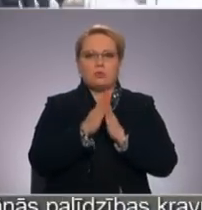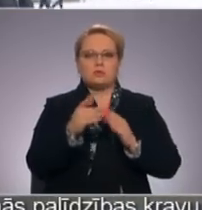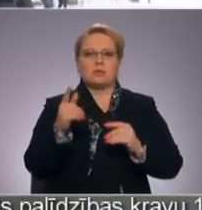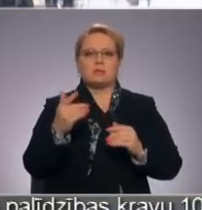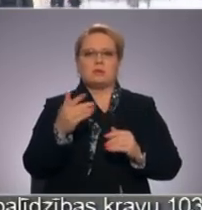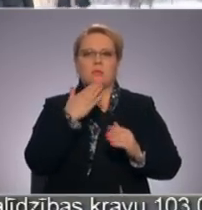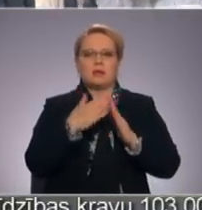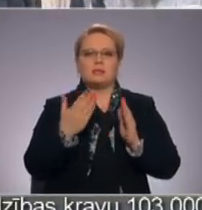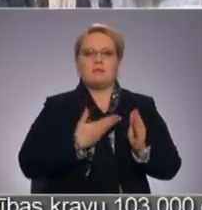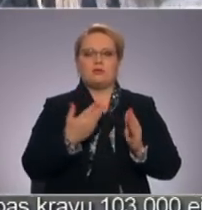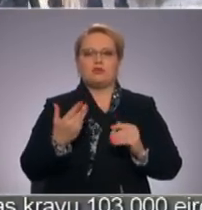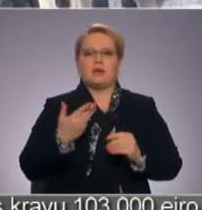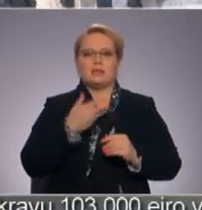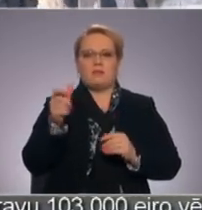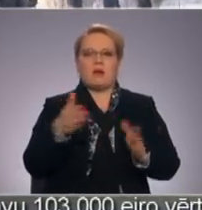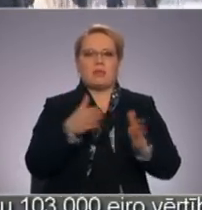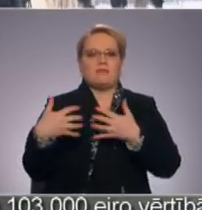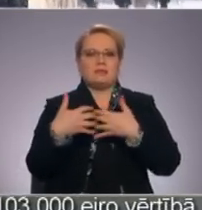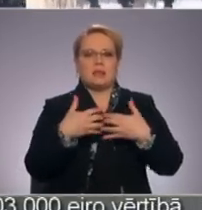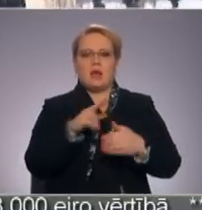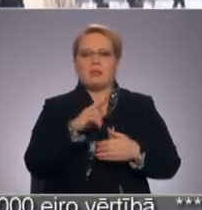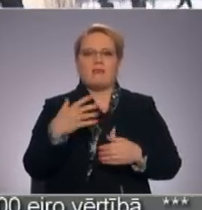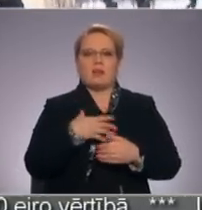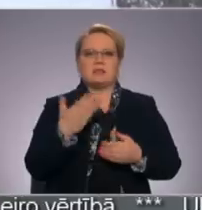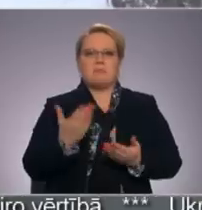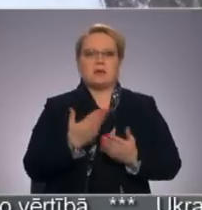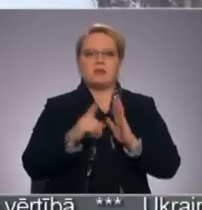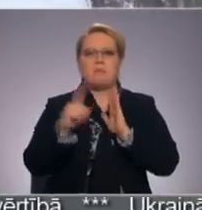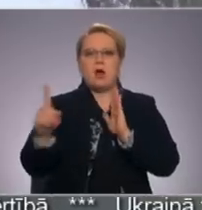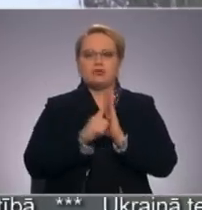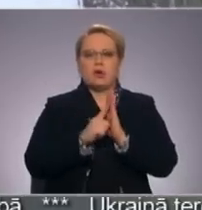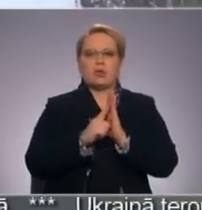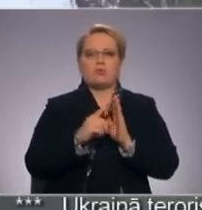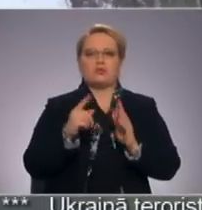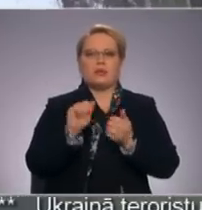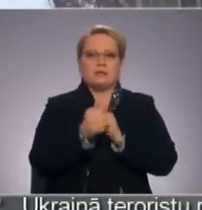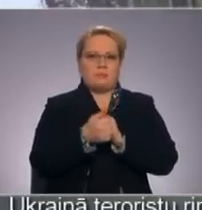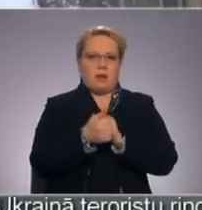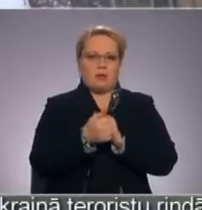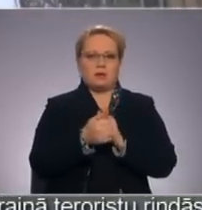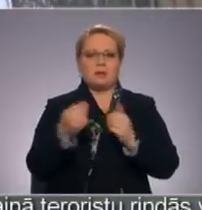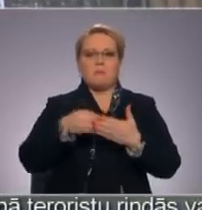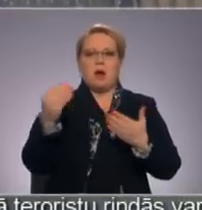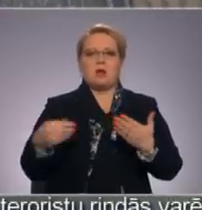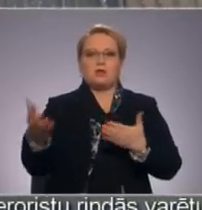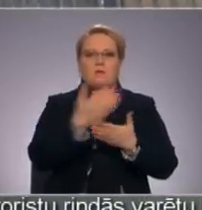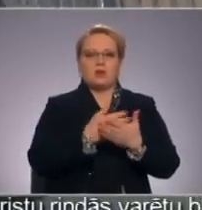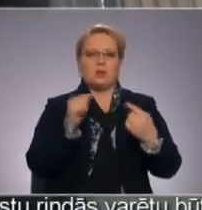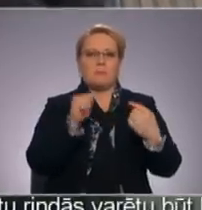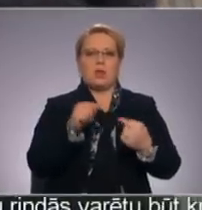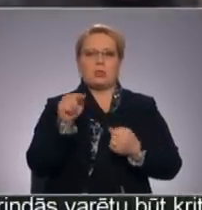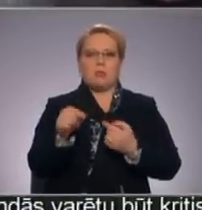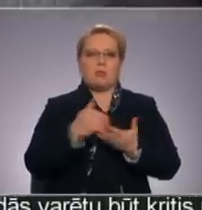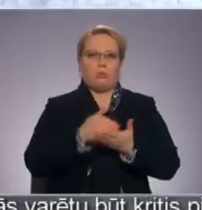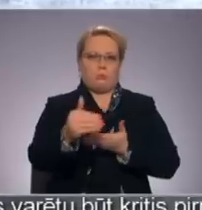dzīvojošie iedzīvotāji ir gatavi cīnīties, lai nenāktos piedzīvot vilcienu maršrutu kursēšanas izmaiņas. Parakstu vākšana pret to